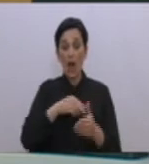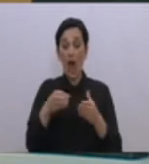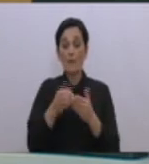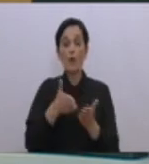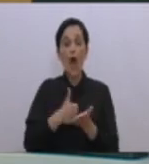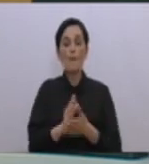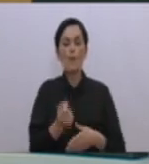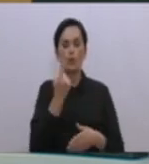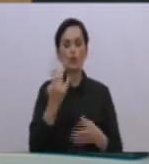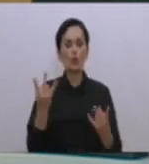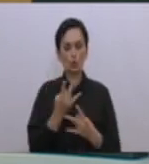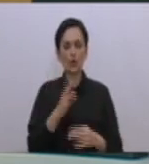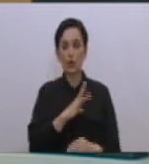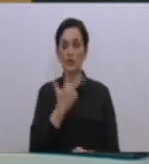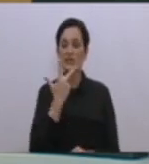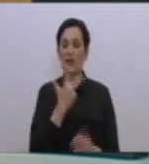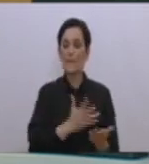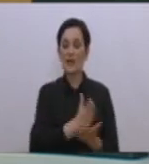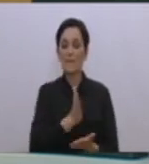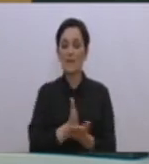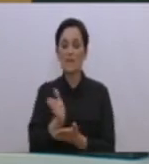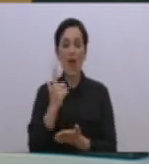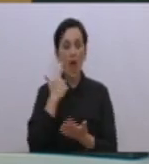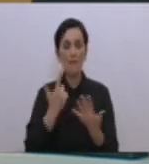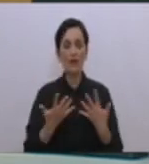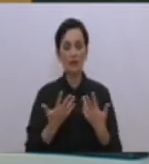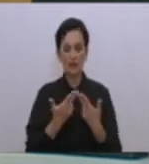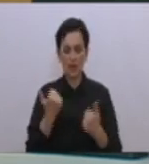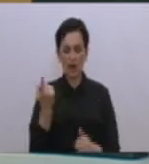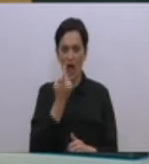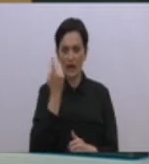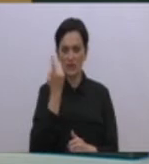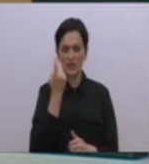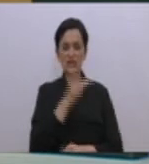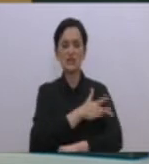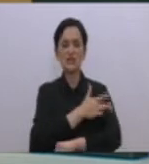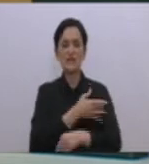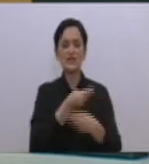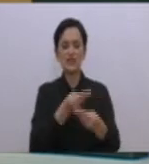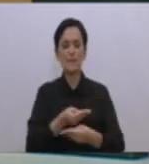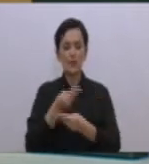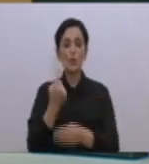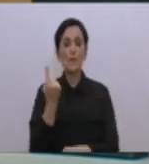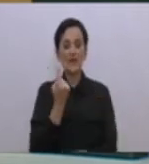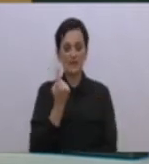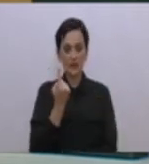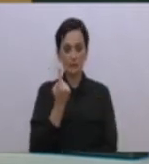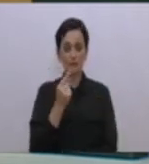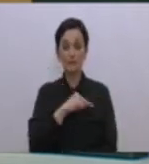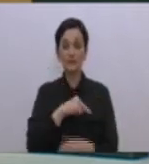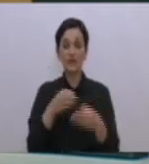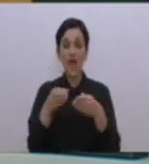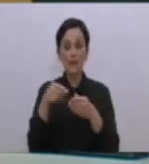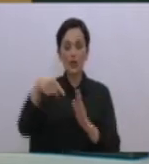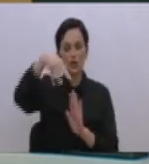amoțana unda iqos sami mimartulebit efektiani da kharischiani servisis mitsodeba. Pirveli, aparatis